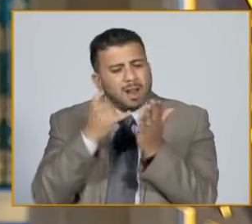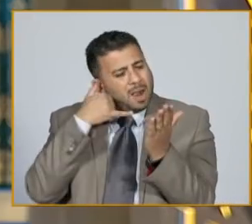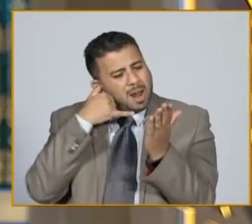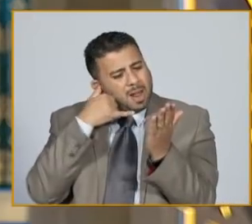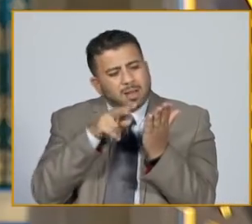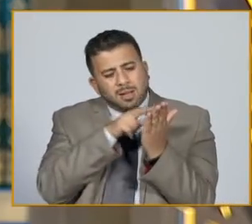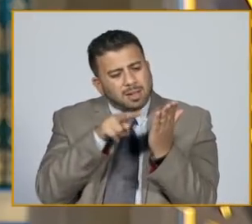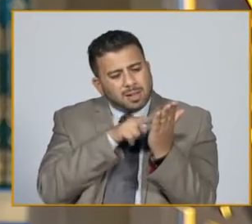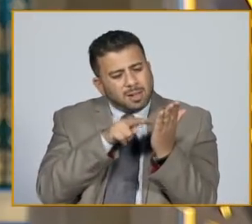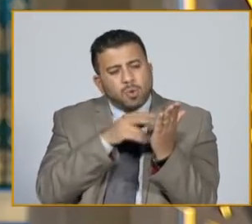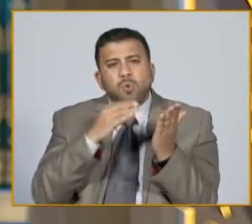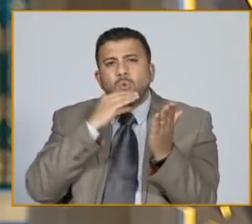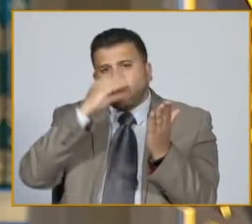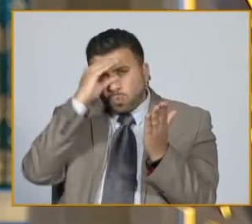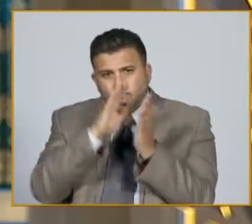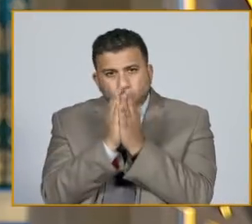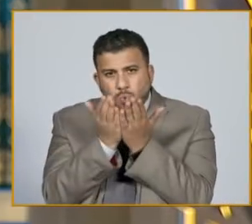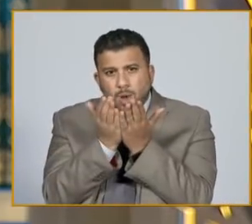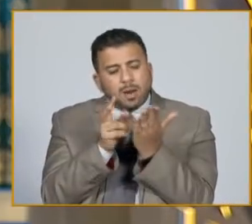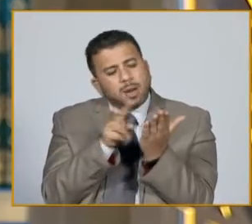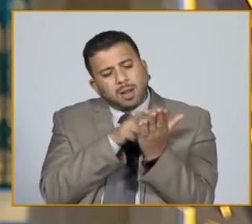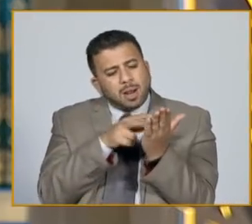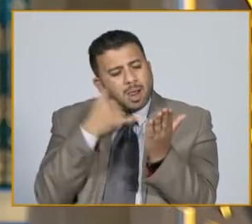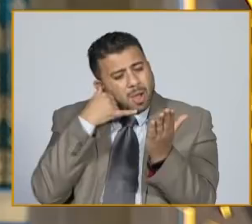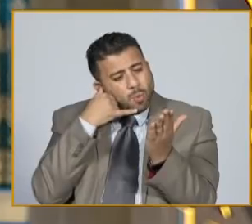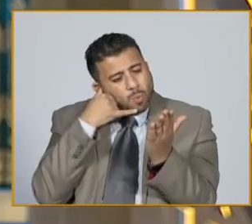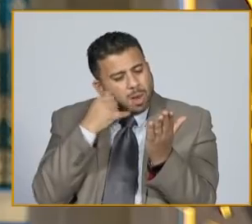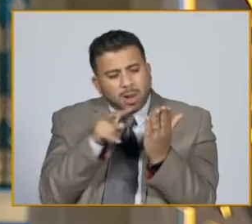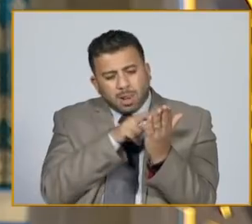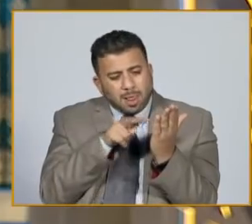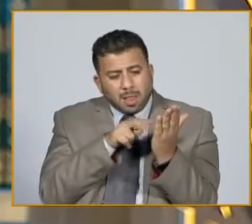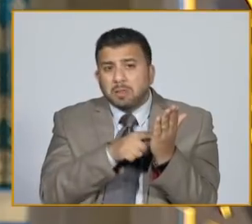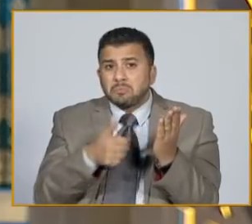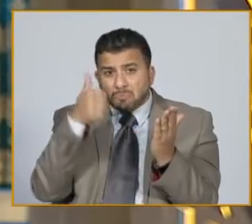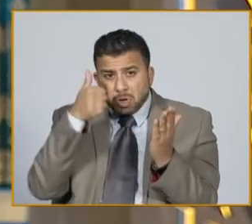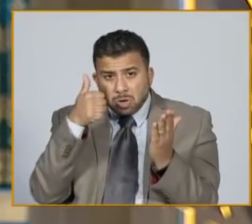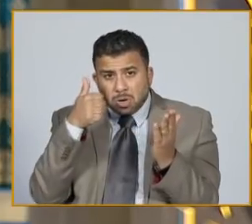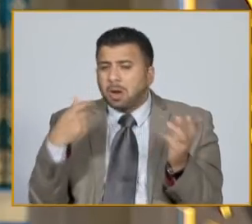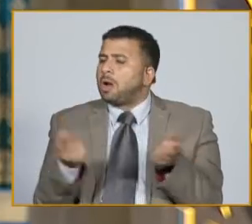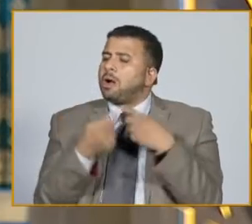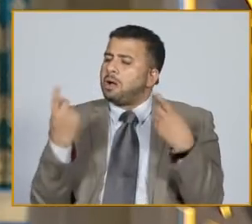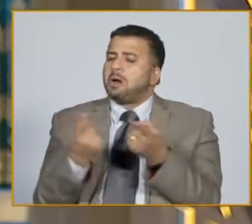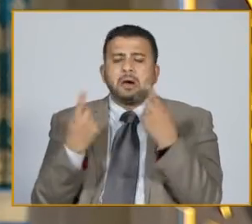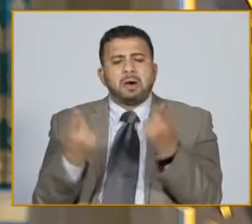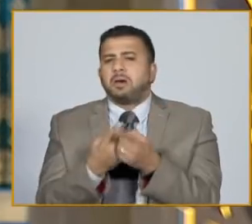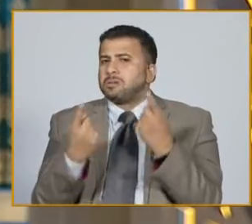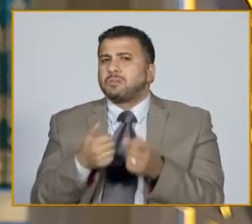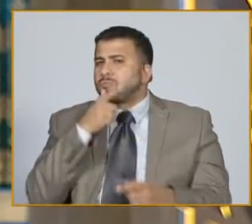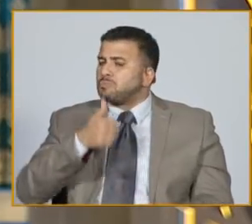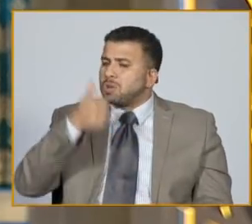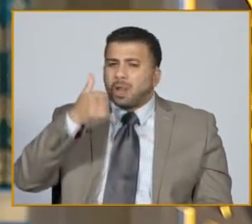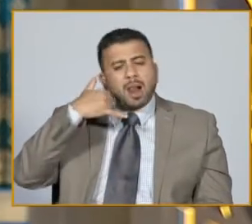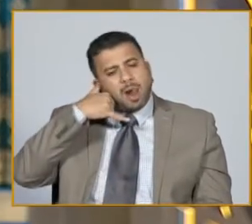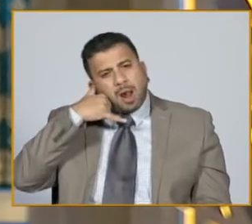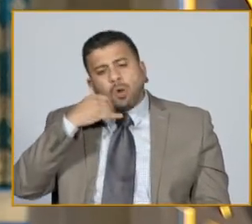وقراءة الأذكار وقراءة العلم وقراءة الحديث من الأجهزة والتقانات الحديثة